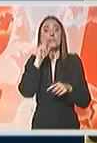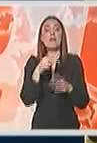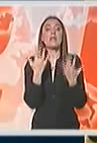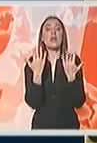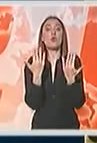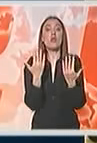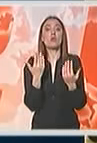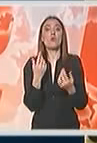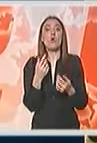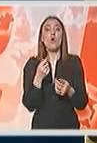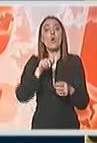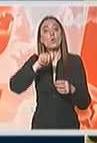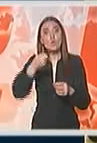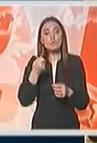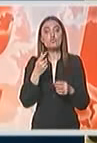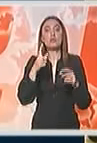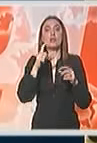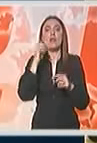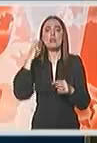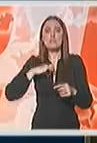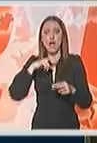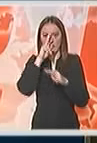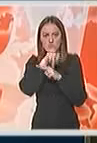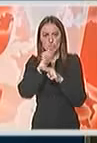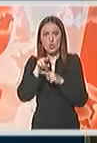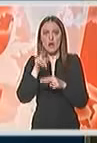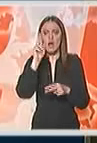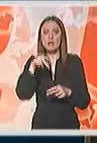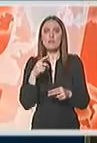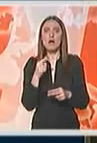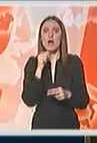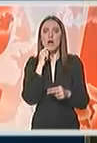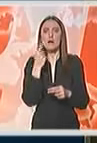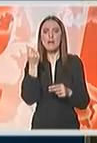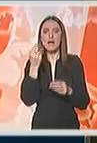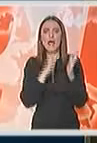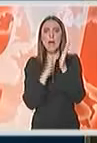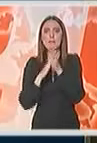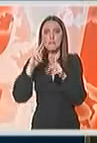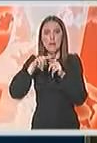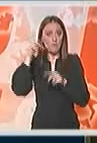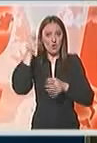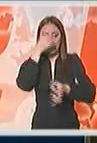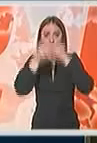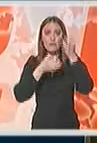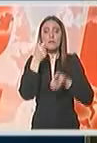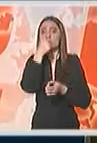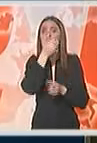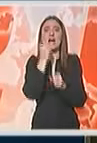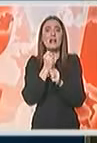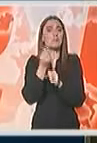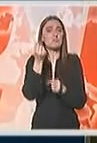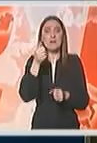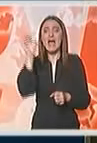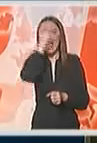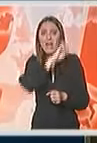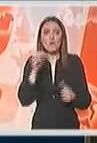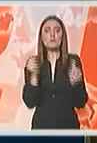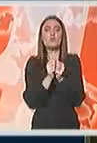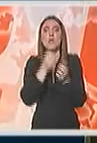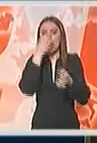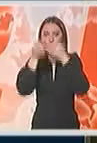nekoliko jako ključnih instanci nadzora. Dakle, imamo para od MMF-a, oni proveravaju šta radimo sa parama, Evropska unija